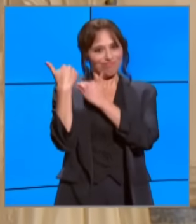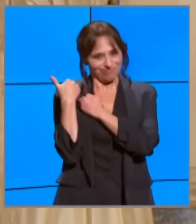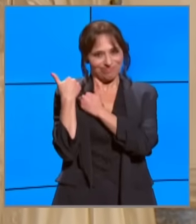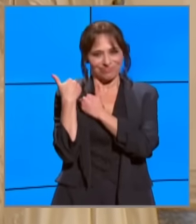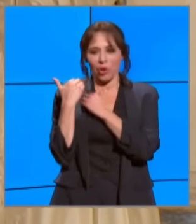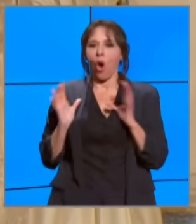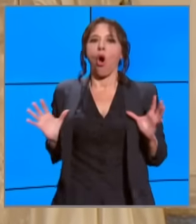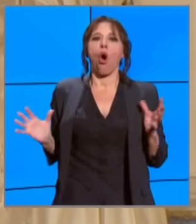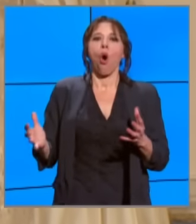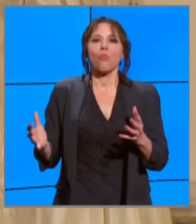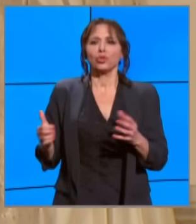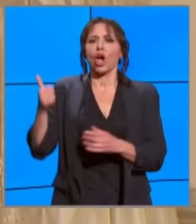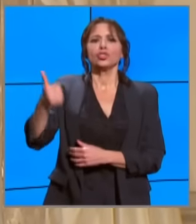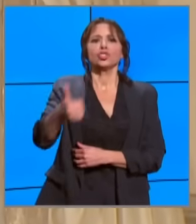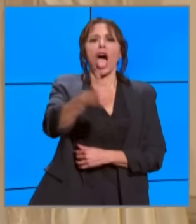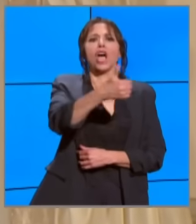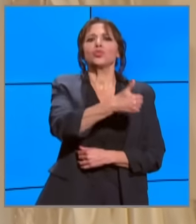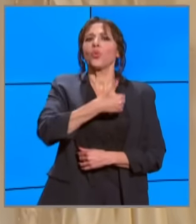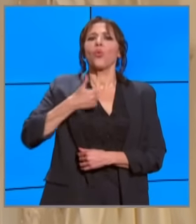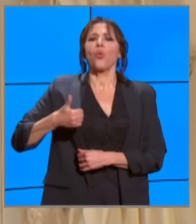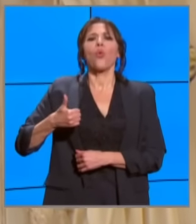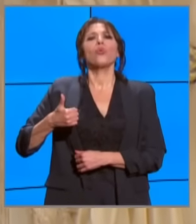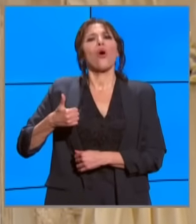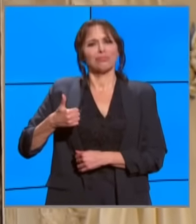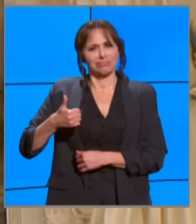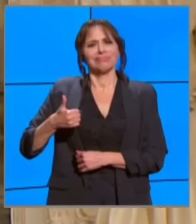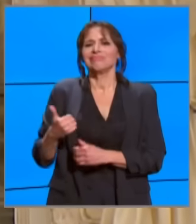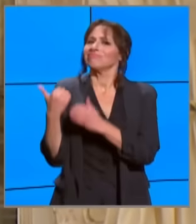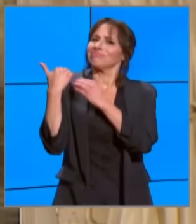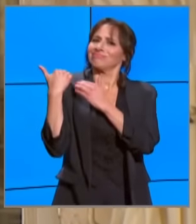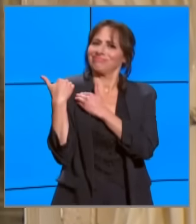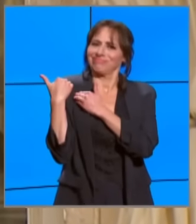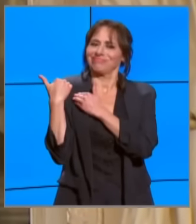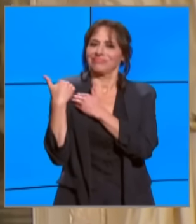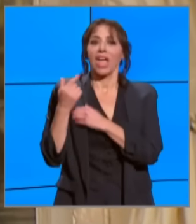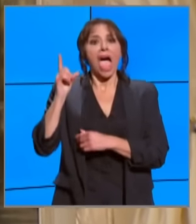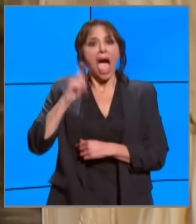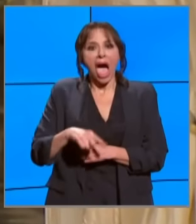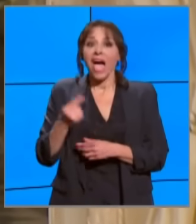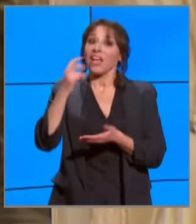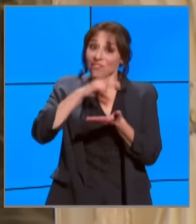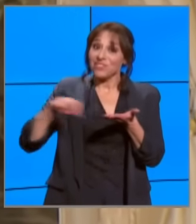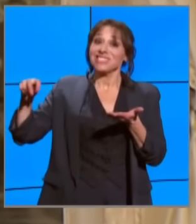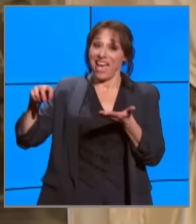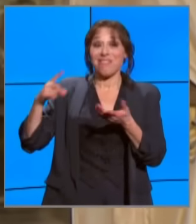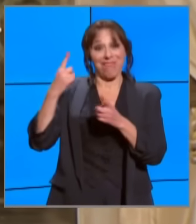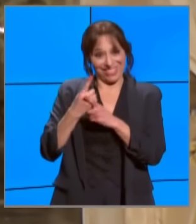comunità ciascuno per la sua parte significa contribuire anche fiscalmente